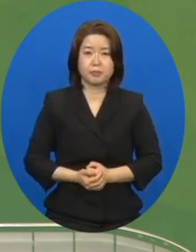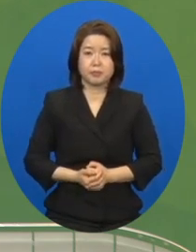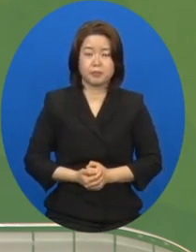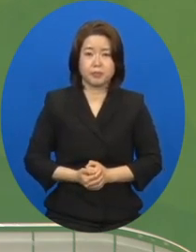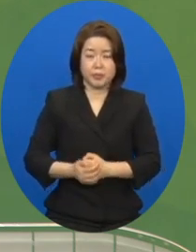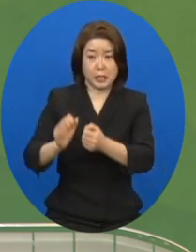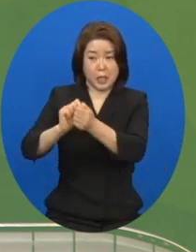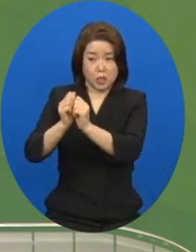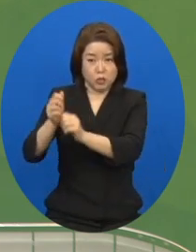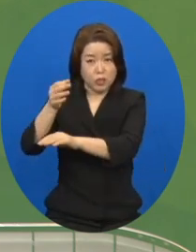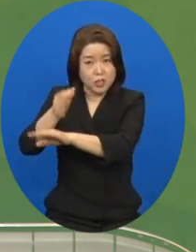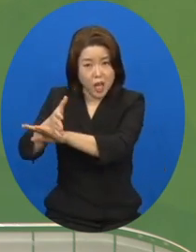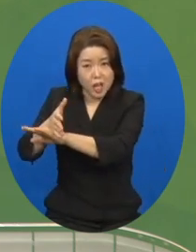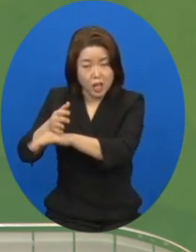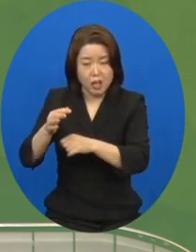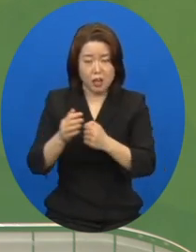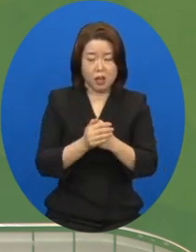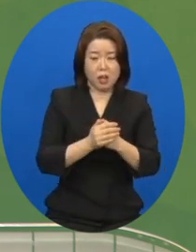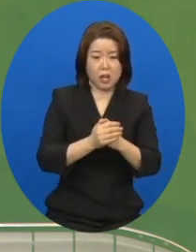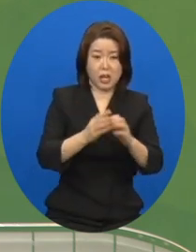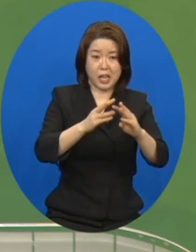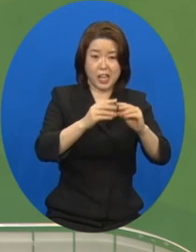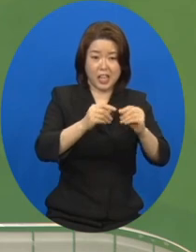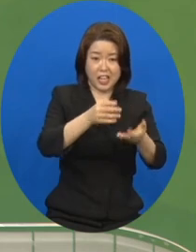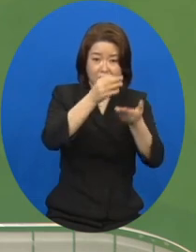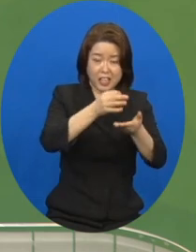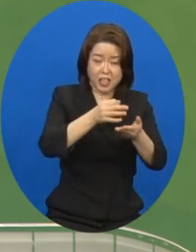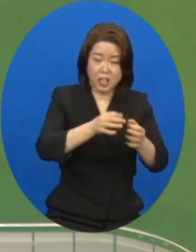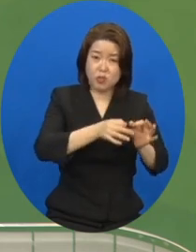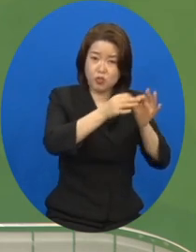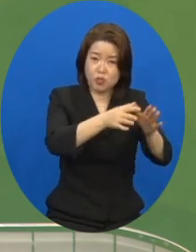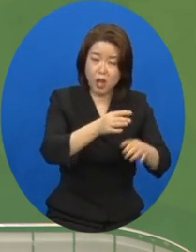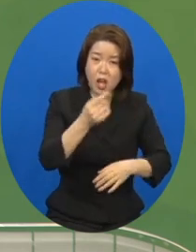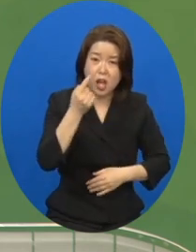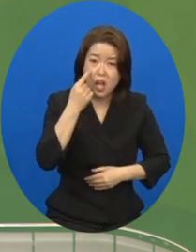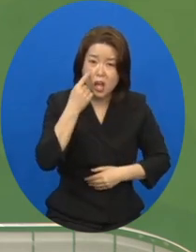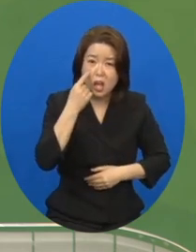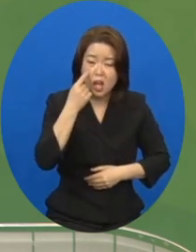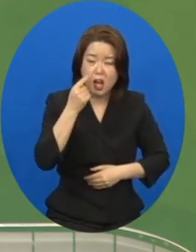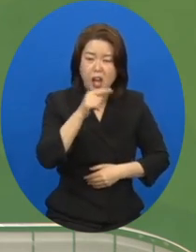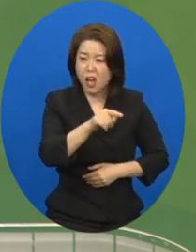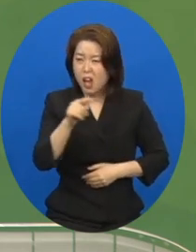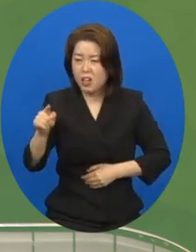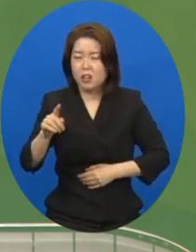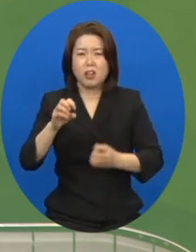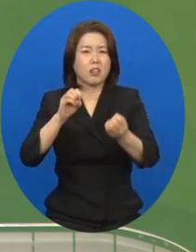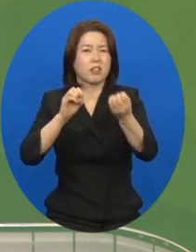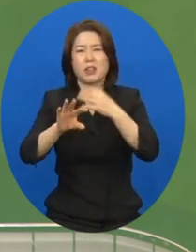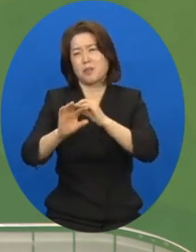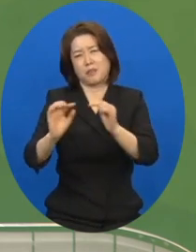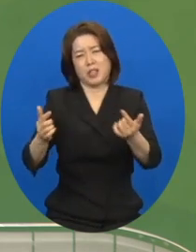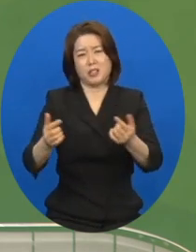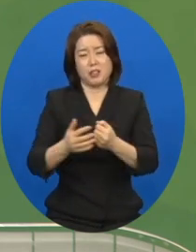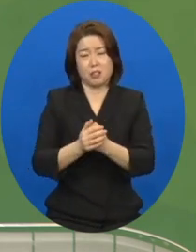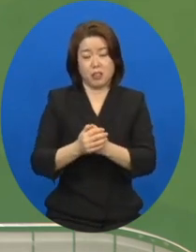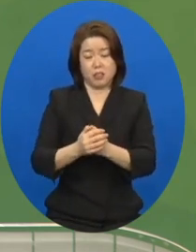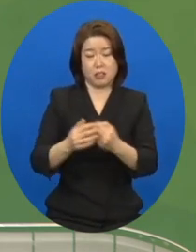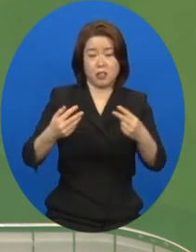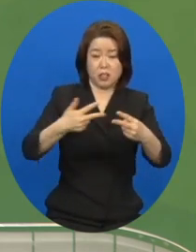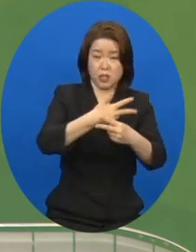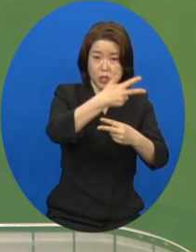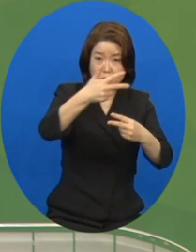주식을 사야 되나, 부동산 투자를 해야 되나, 그건 답이 아닙니다. 여리고성